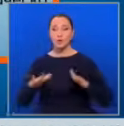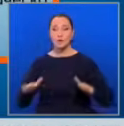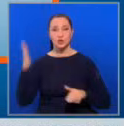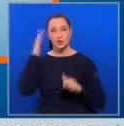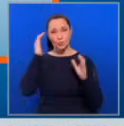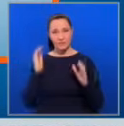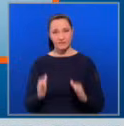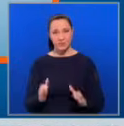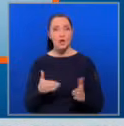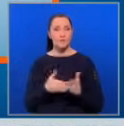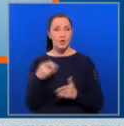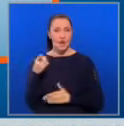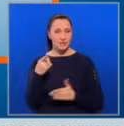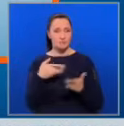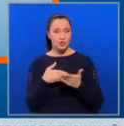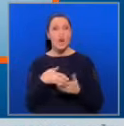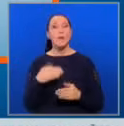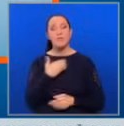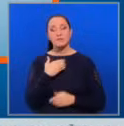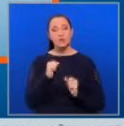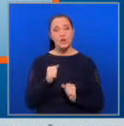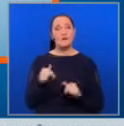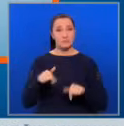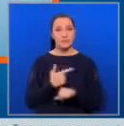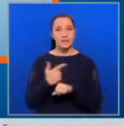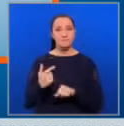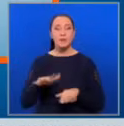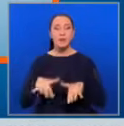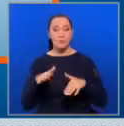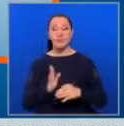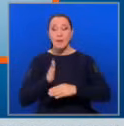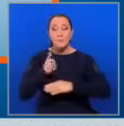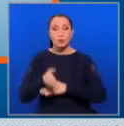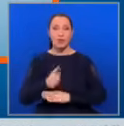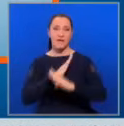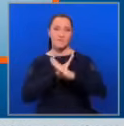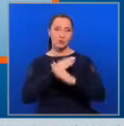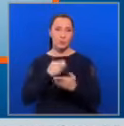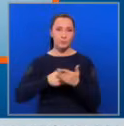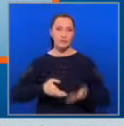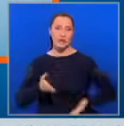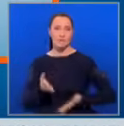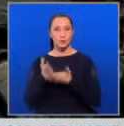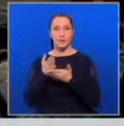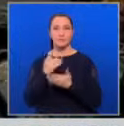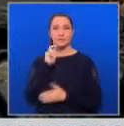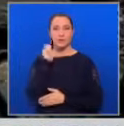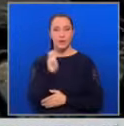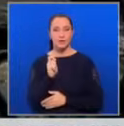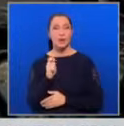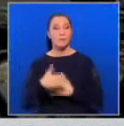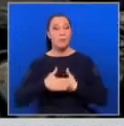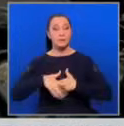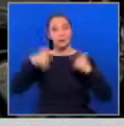правителство поради тази причина пеевски очаква още тази седмица парламентът да преодолее ветото и да потвърди подкрепата си за украйна от